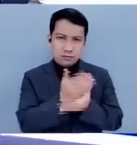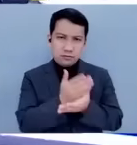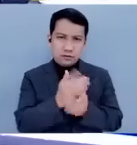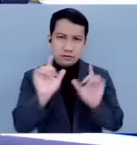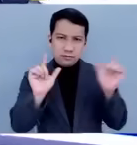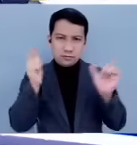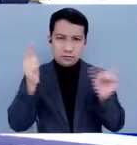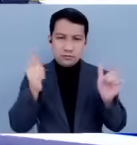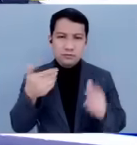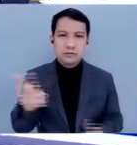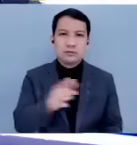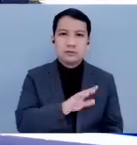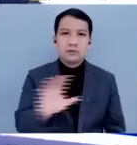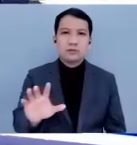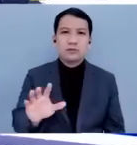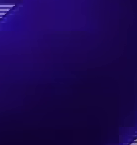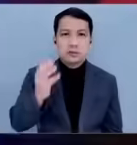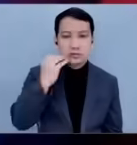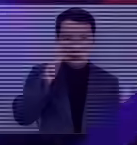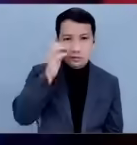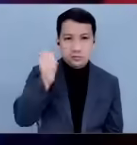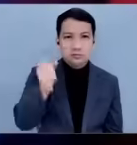Nasa frontline balita ngayon si Camille Sumonte.